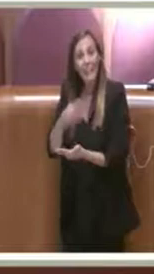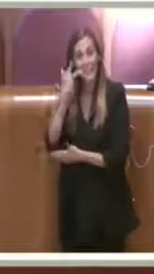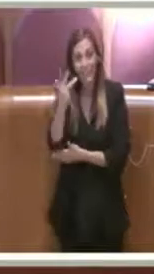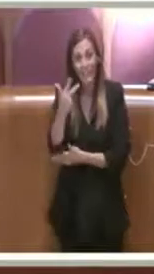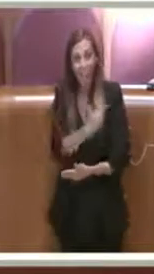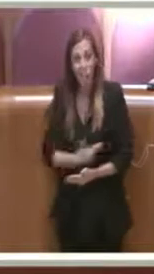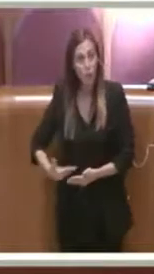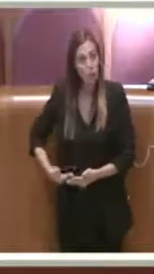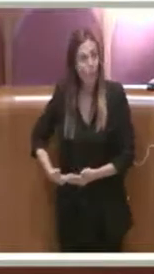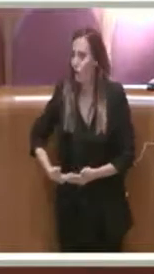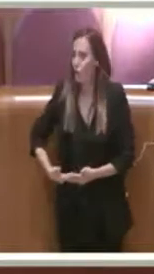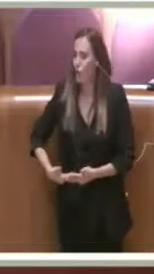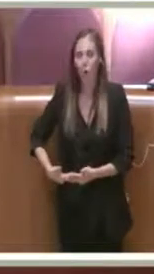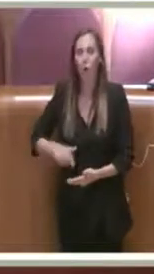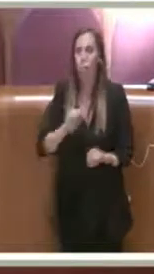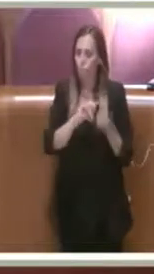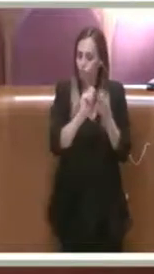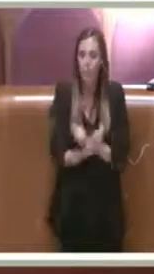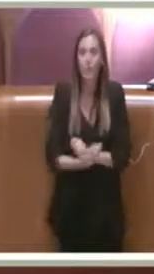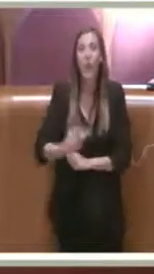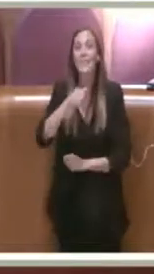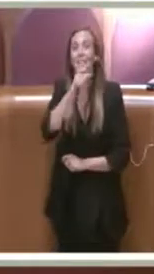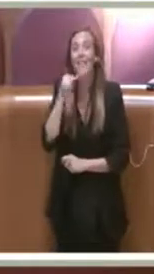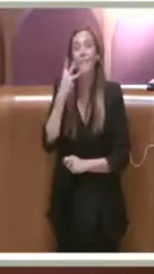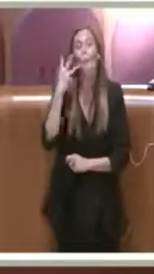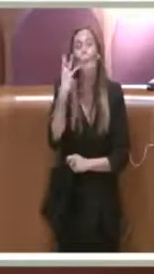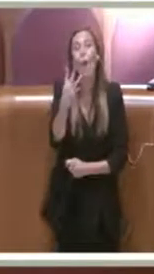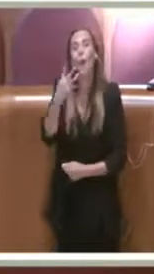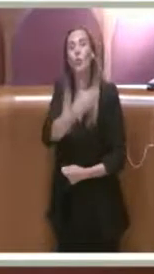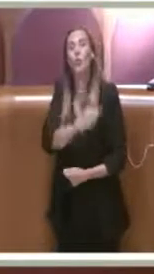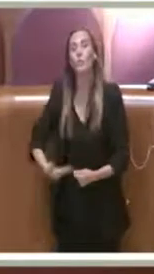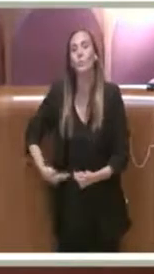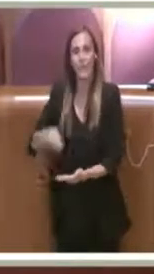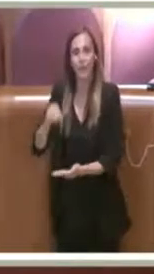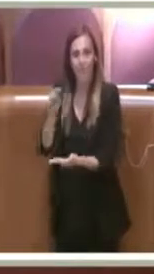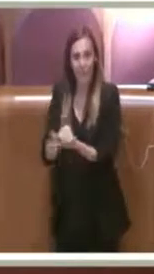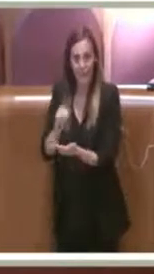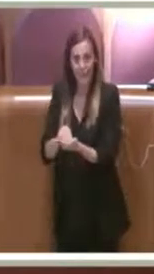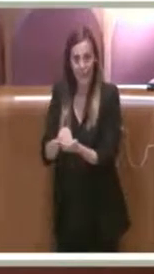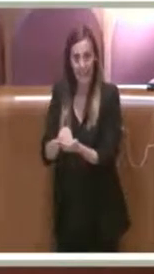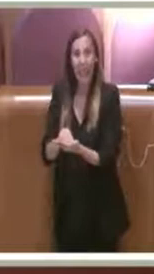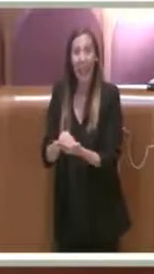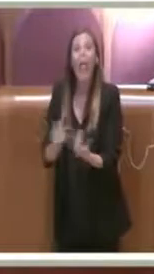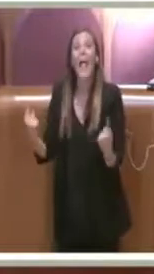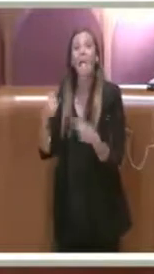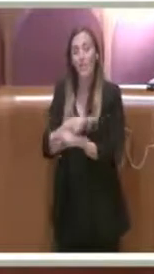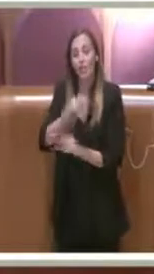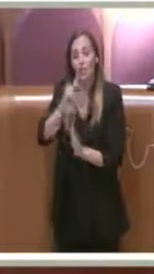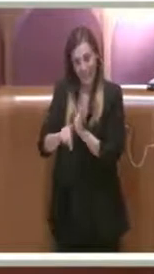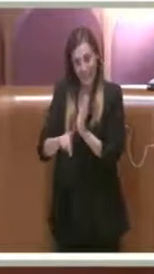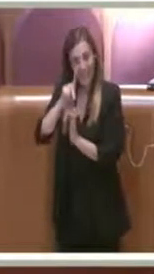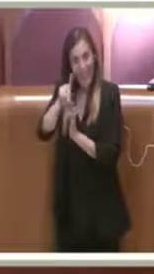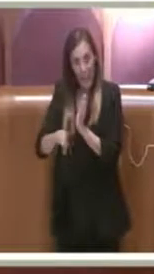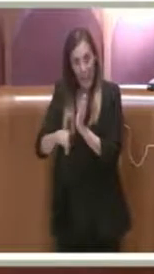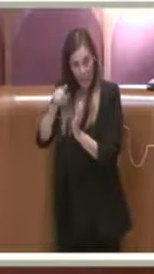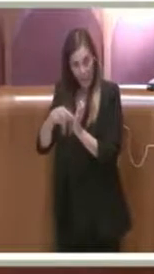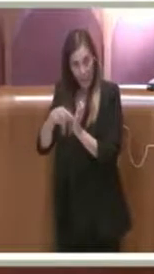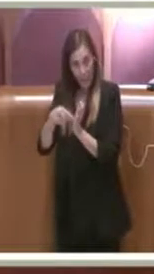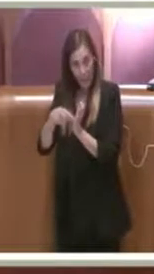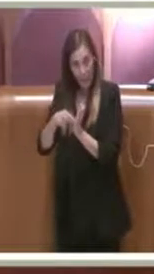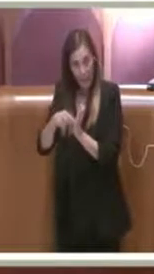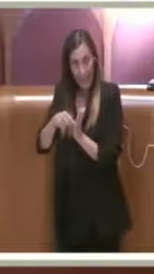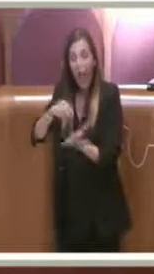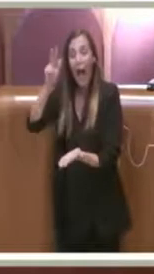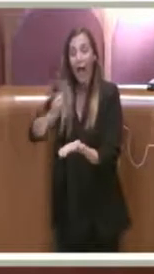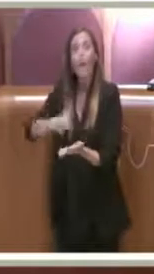con la presenza di 4 consiglieri, mentre si potrà deliberare solo in presenza di 6 consiglieri, quindi della metà dei